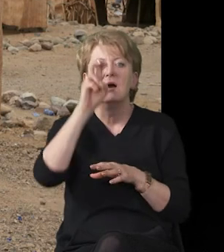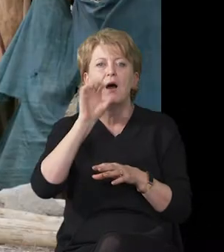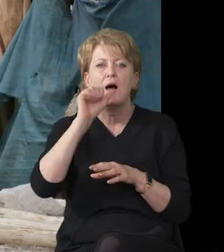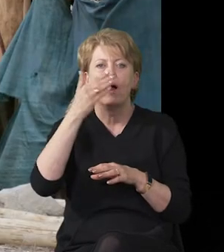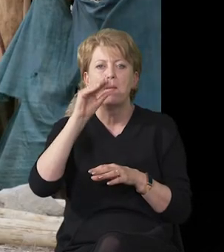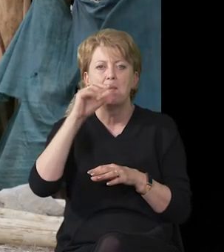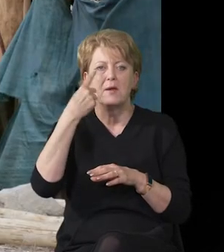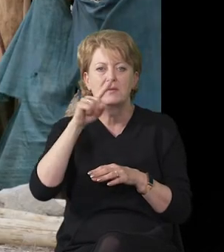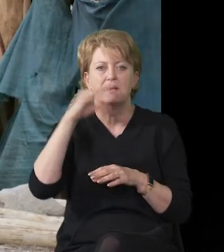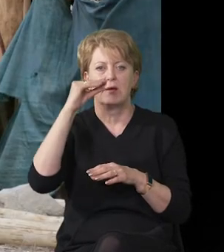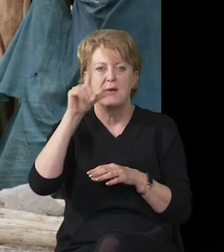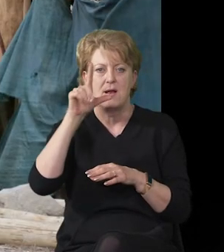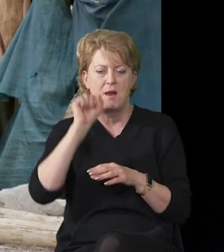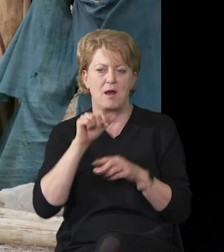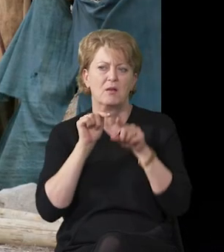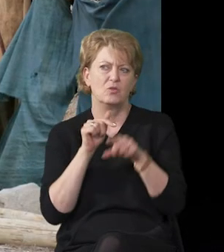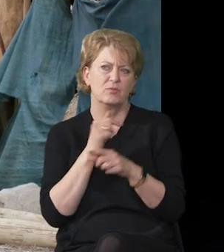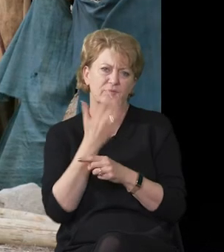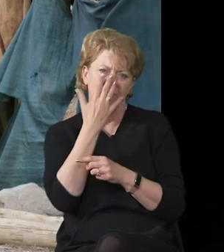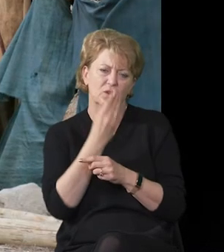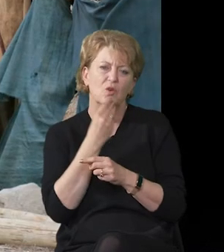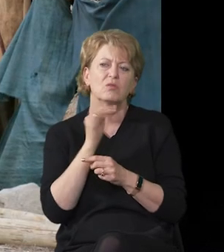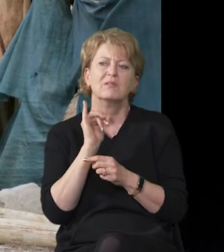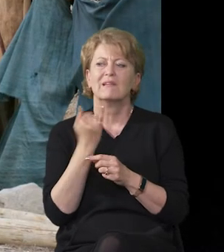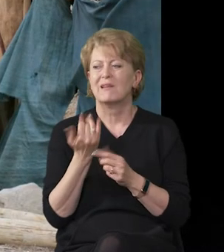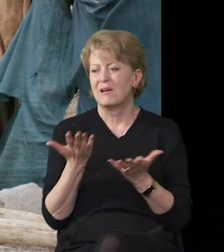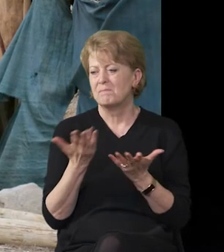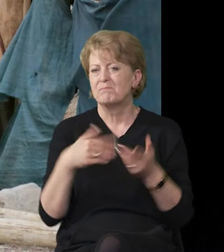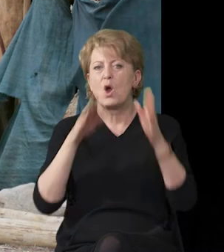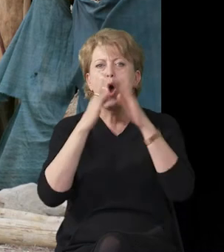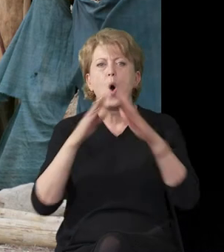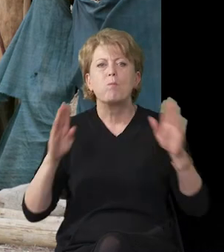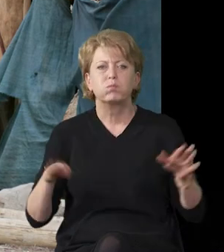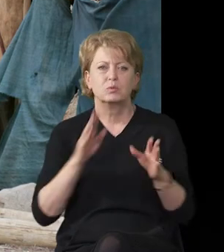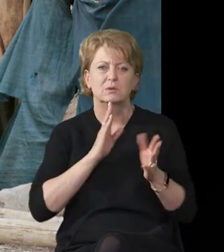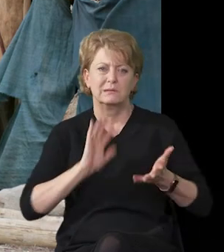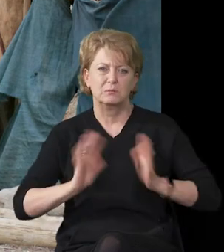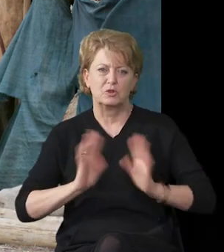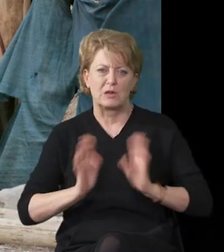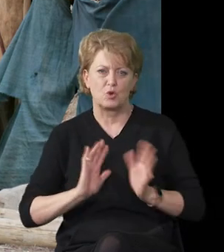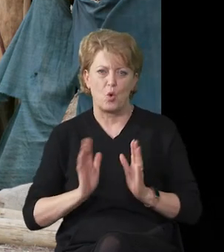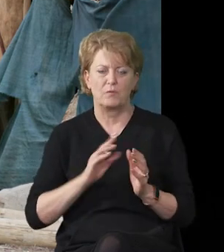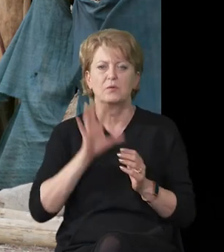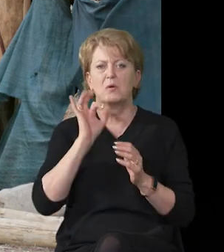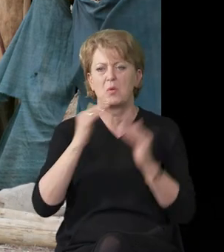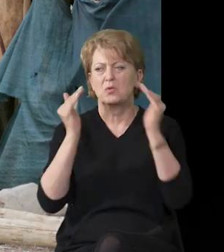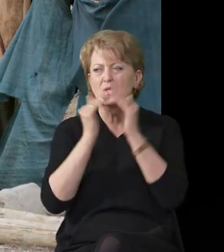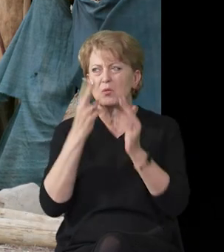to przypomina taki obóz tymczasowy. Chatki, te szałasy zbudowane są w zasadzie z byle czego, z